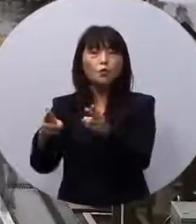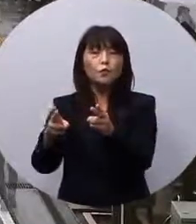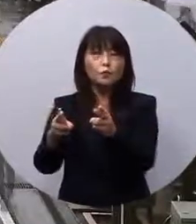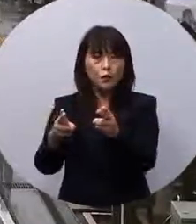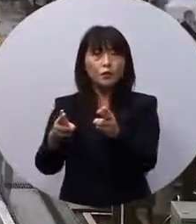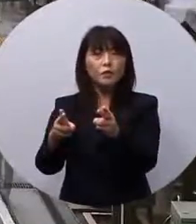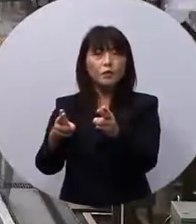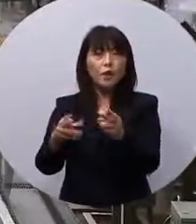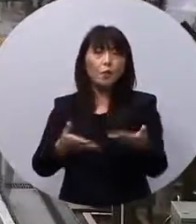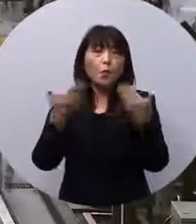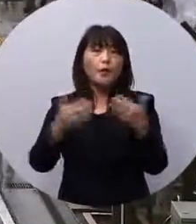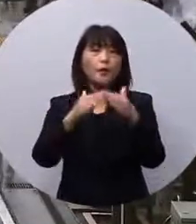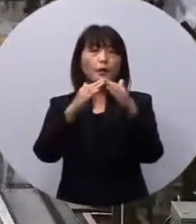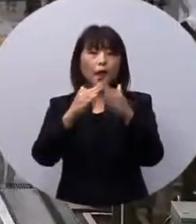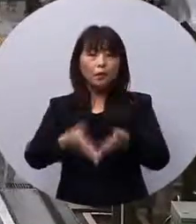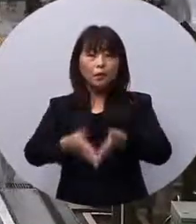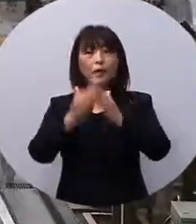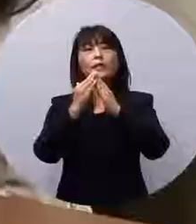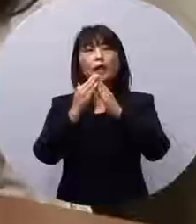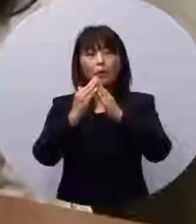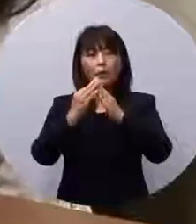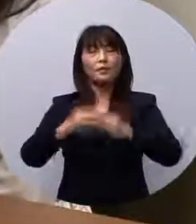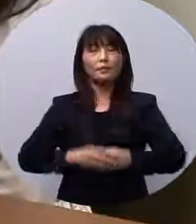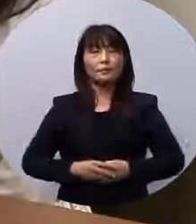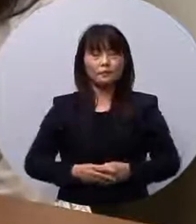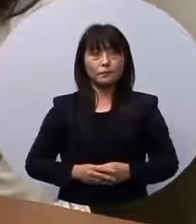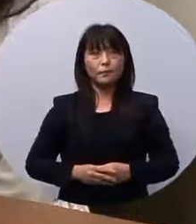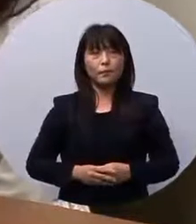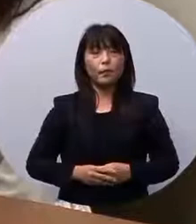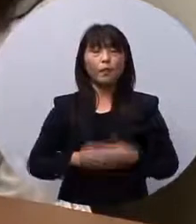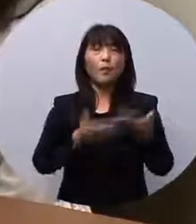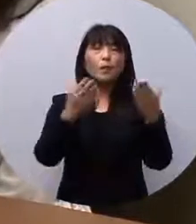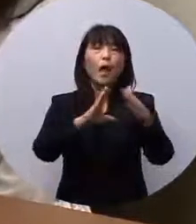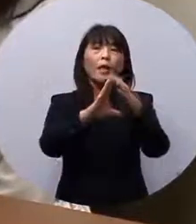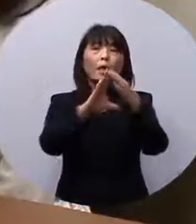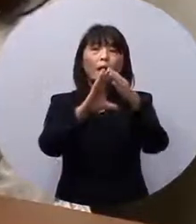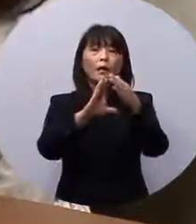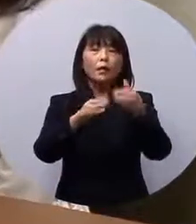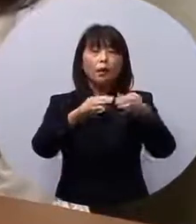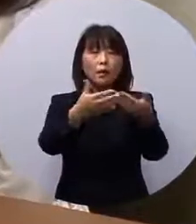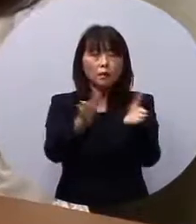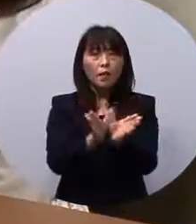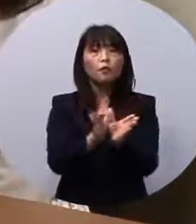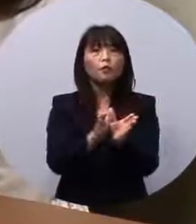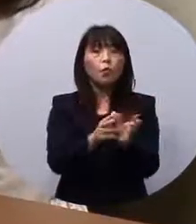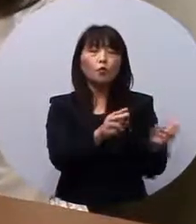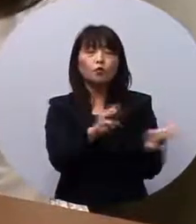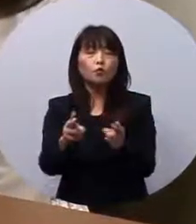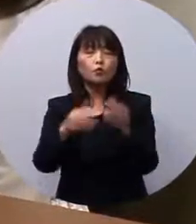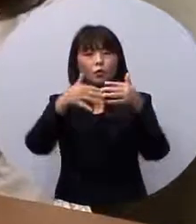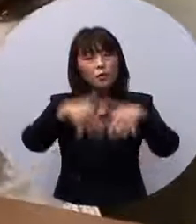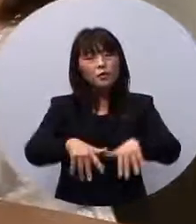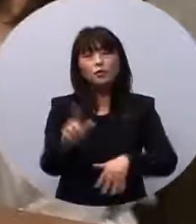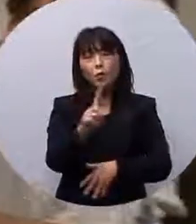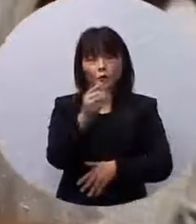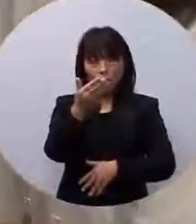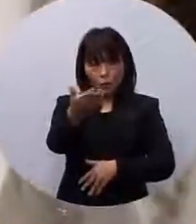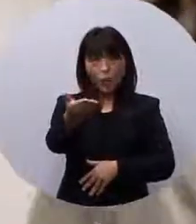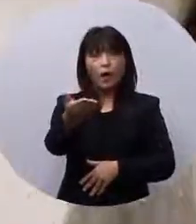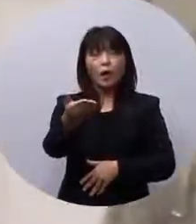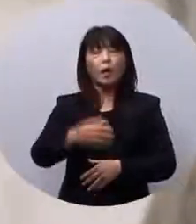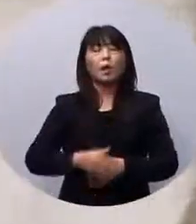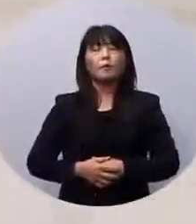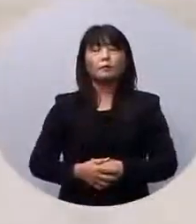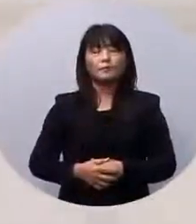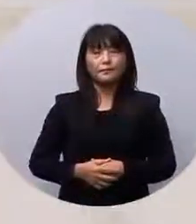隊準備会を立ち上げます。 藤沢盛り上げ隊準備会とはどのような組織なんですか？ はい、藤沢盛り上げ